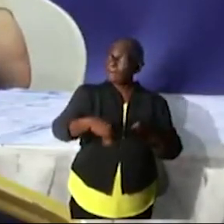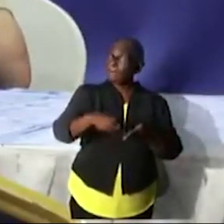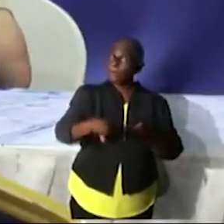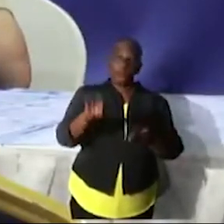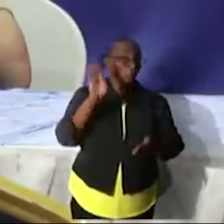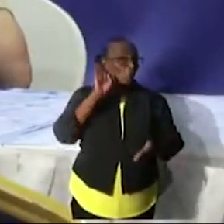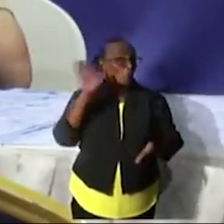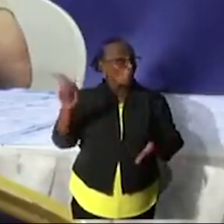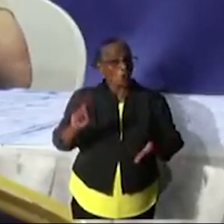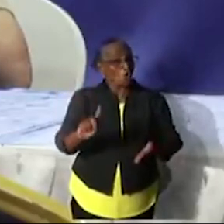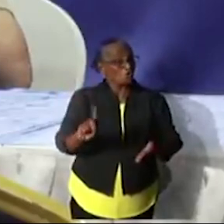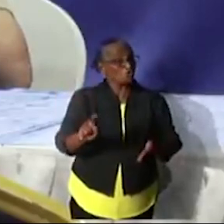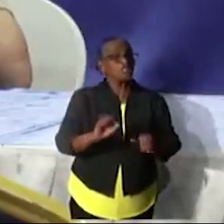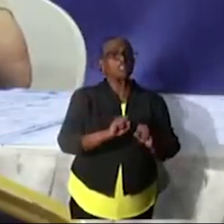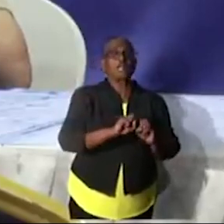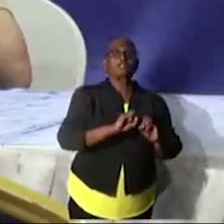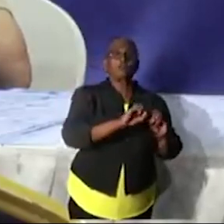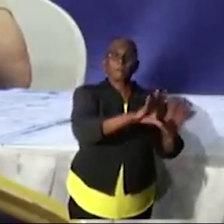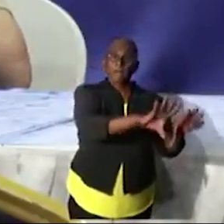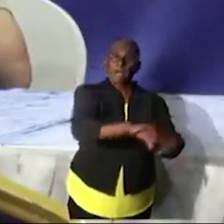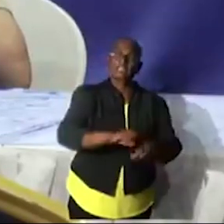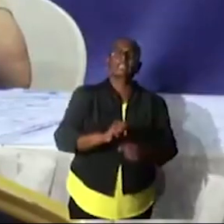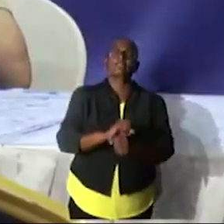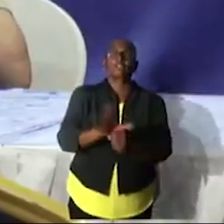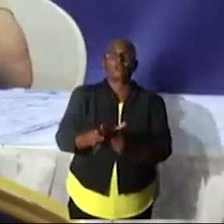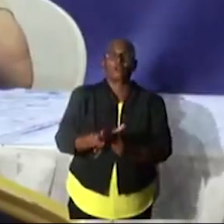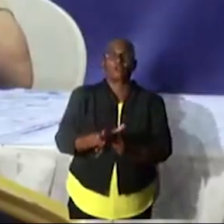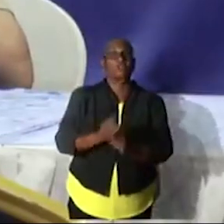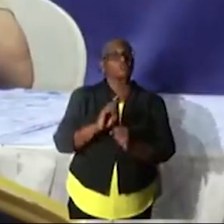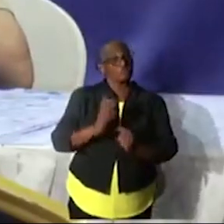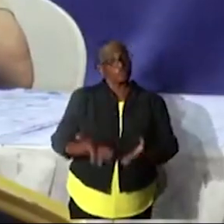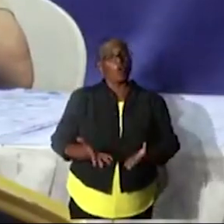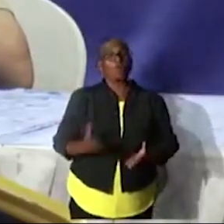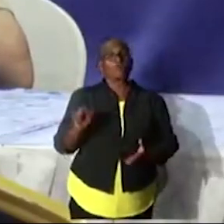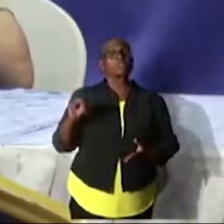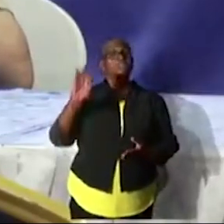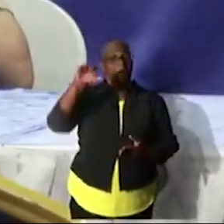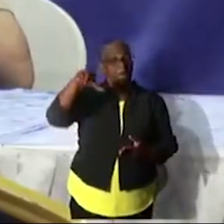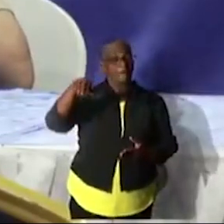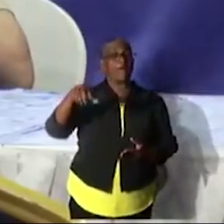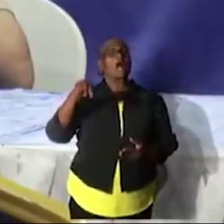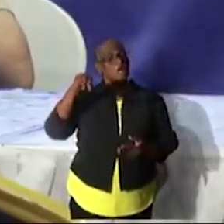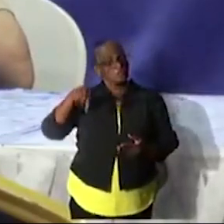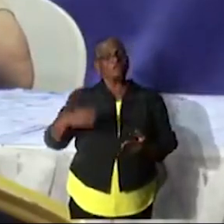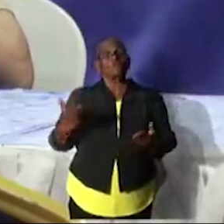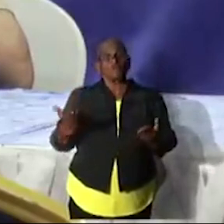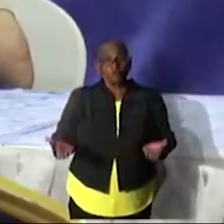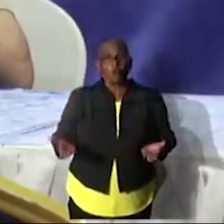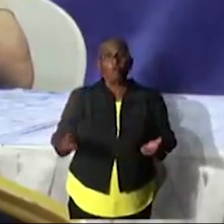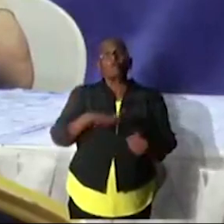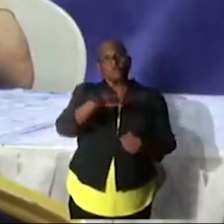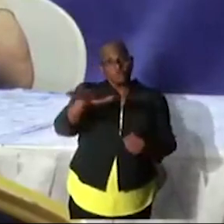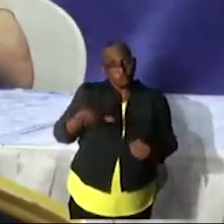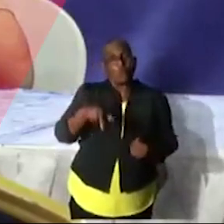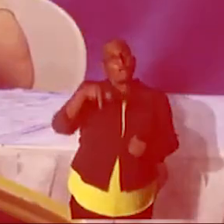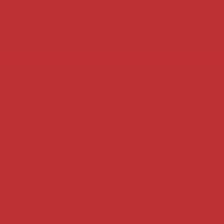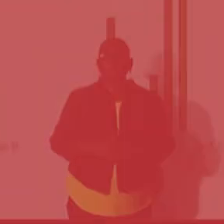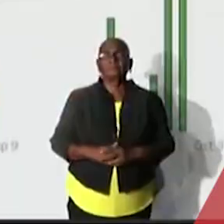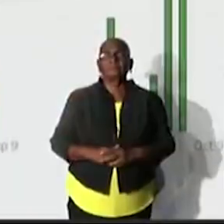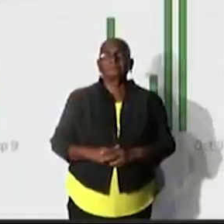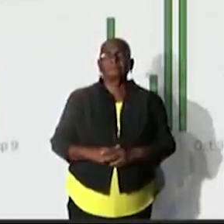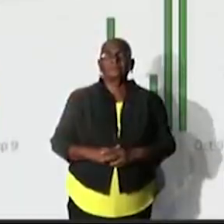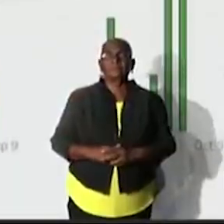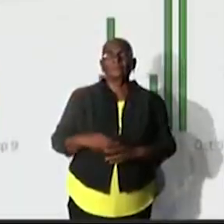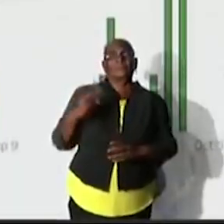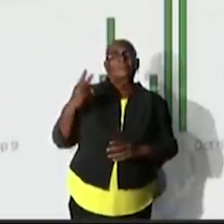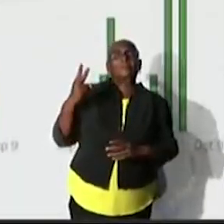de COVID-maatregelen. Dus dat voor nu, in het kort, de situatie van Saramaka. Dit